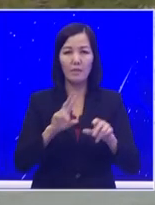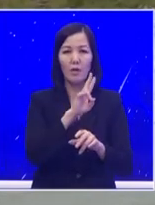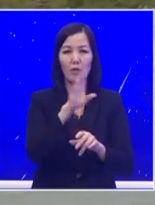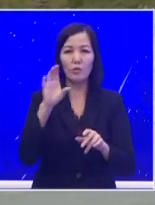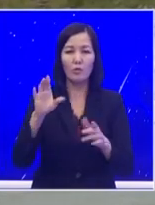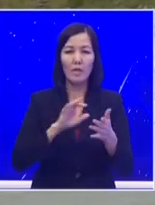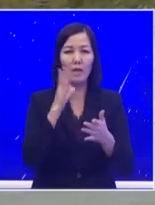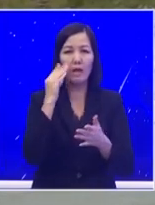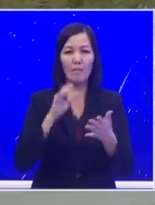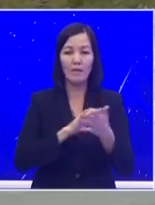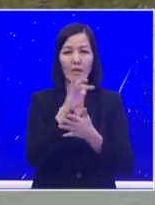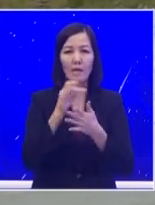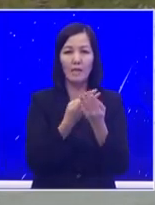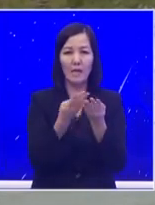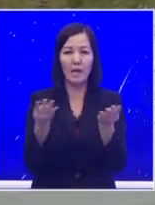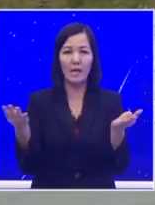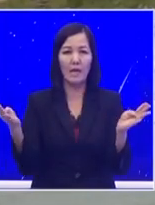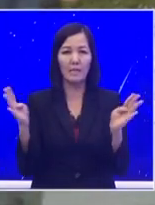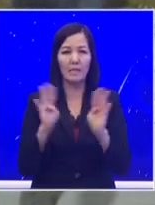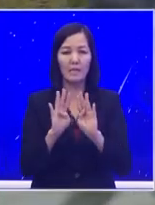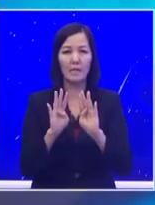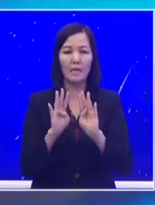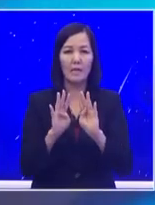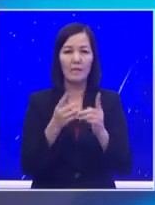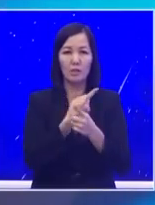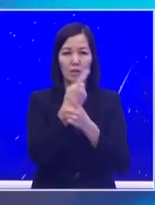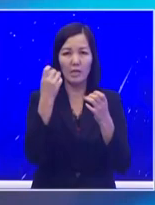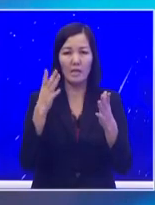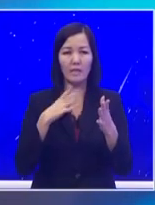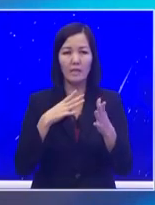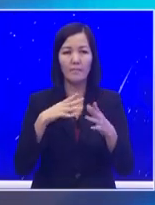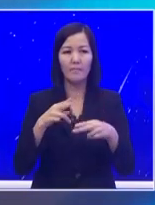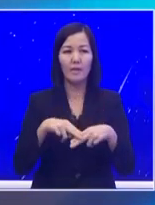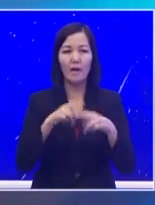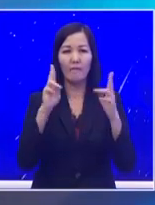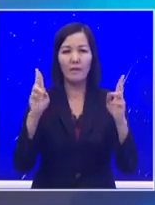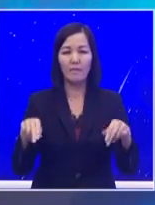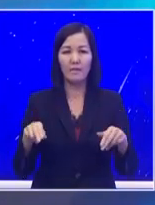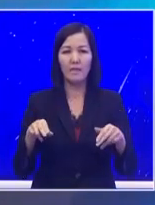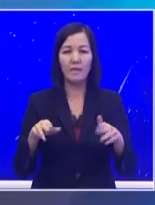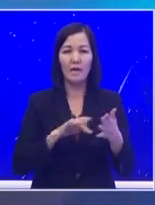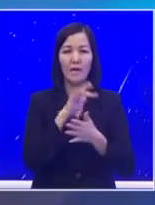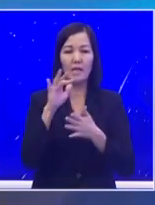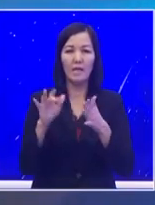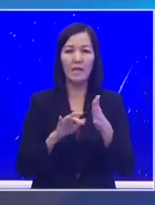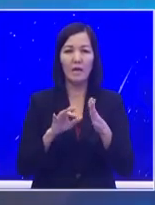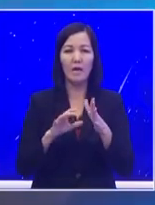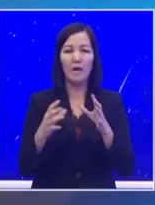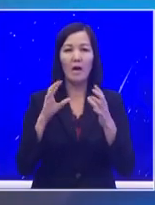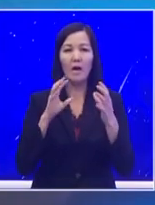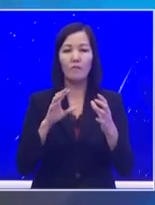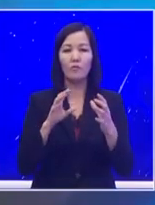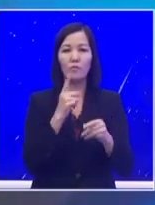және Алматы қалаларында карантин режимін енгізді. Автовокзалдарда қалааралық автобустардың қозғалысына тыйым